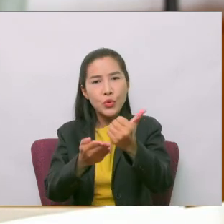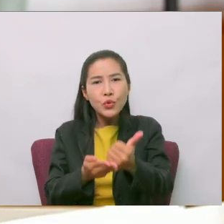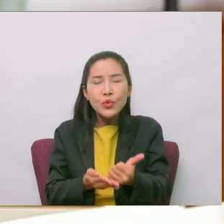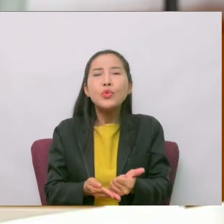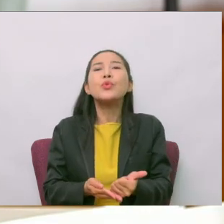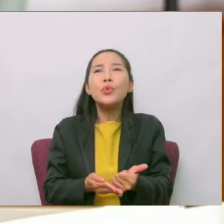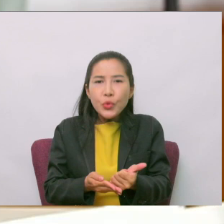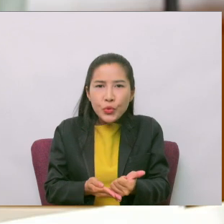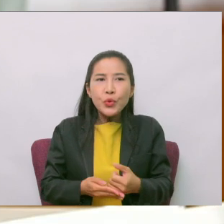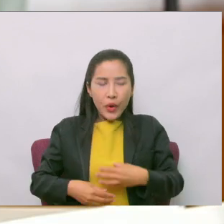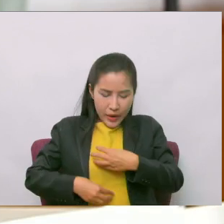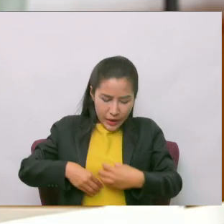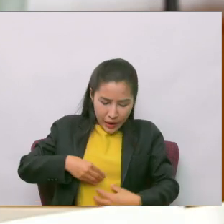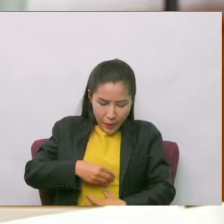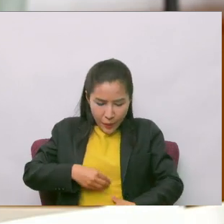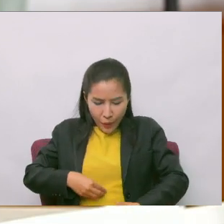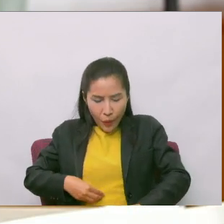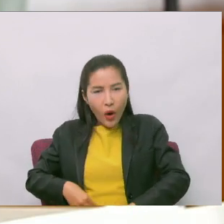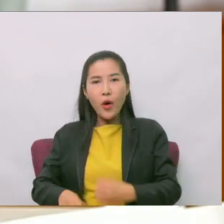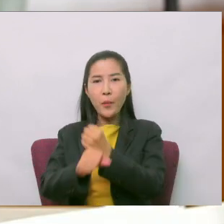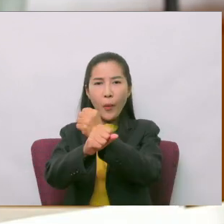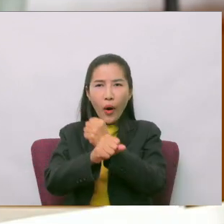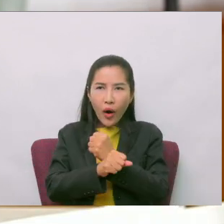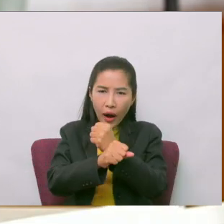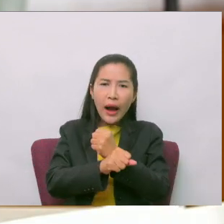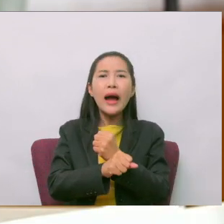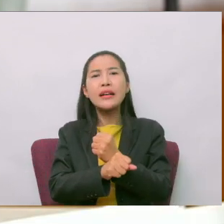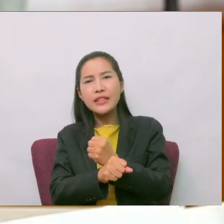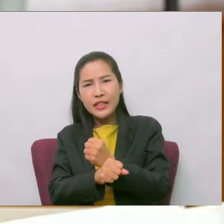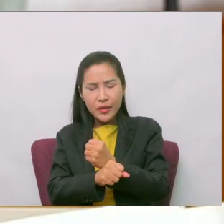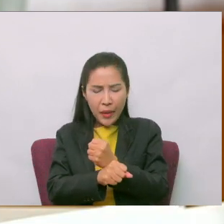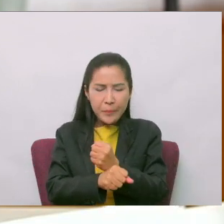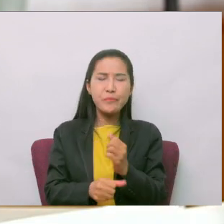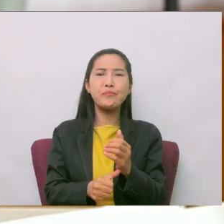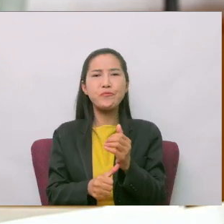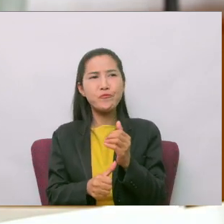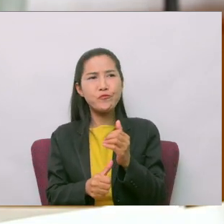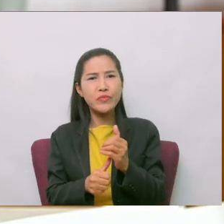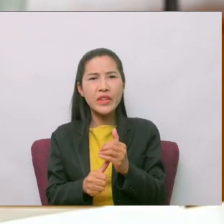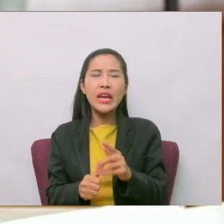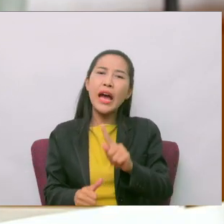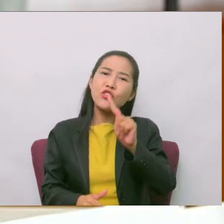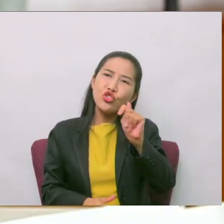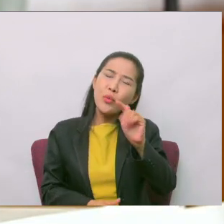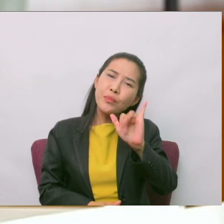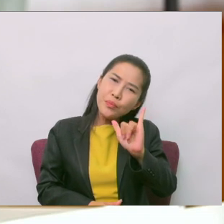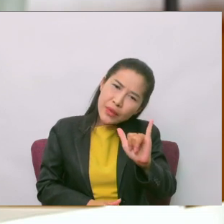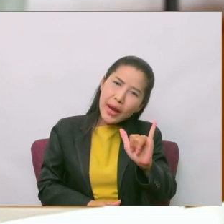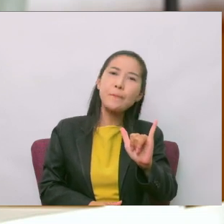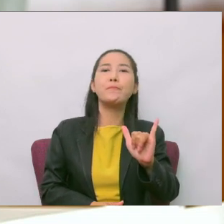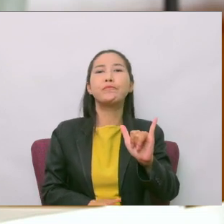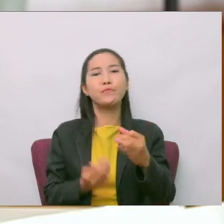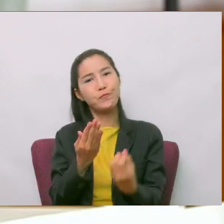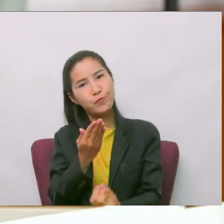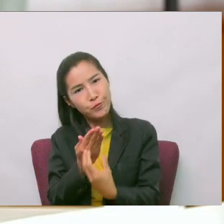าะนะคะแก้ท้องอืดท้องเฟ้อเพราะฉะนั้นใครที่ทานต้มยำสรรพคุณของตะไคร้นะ